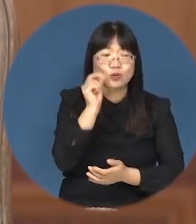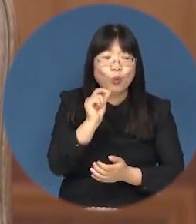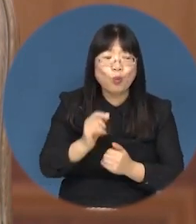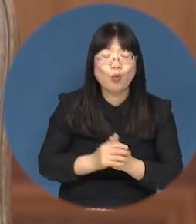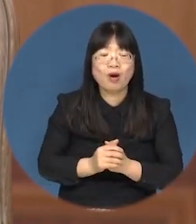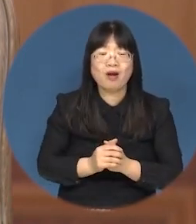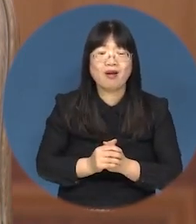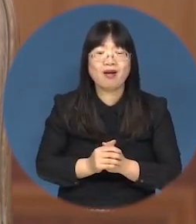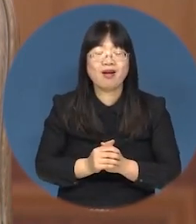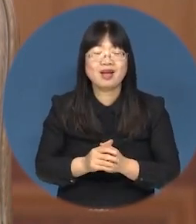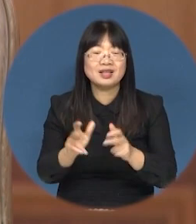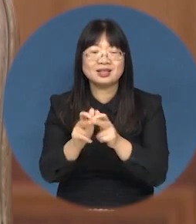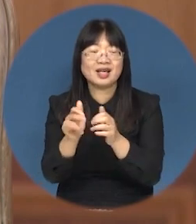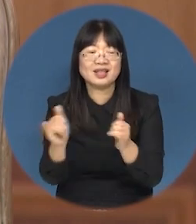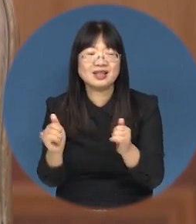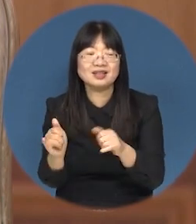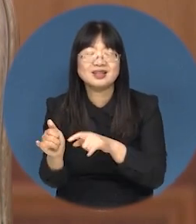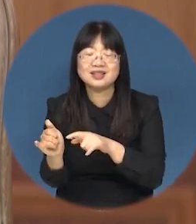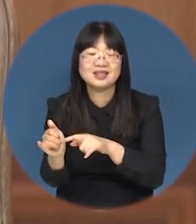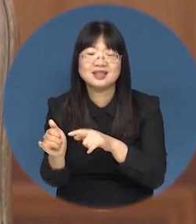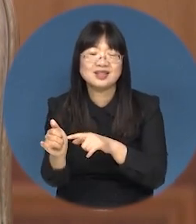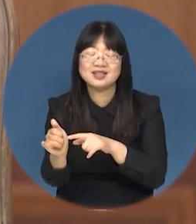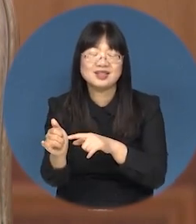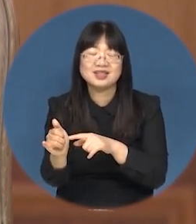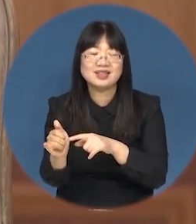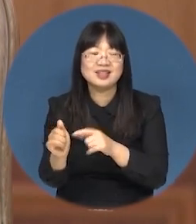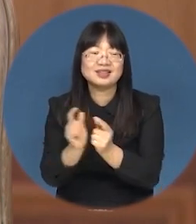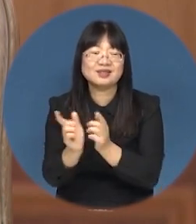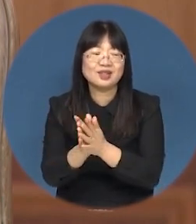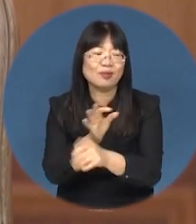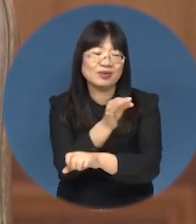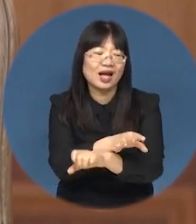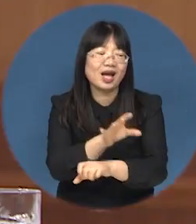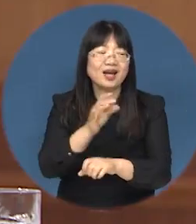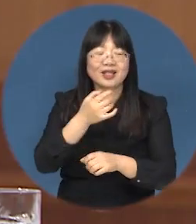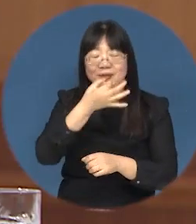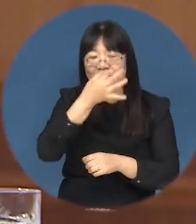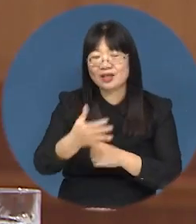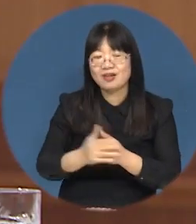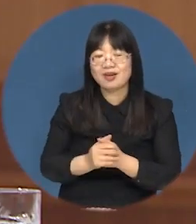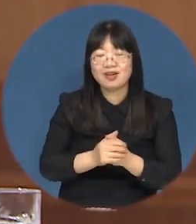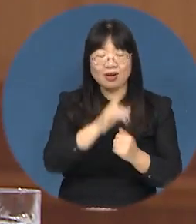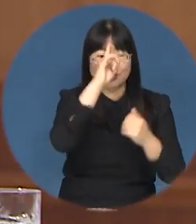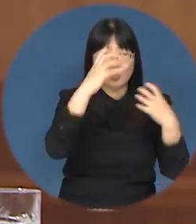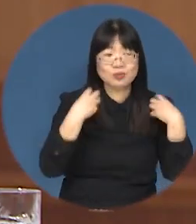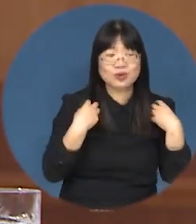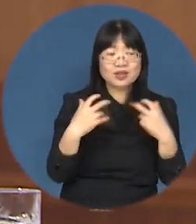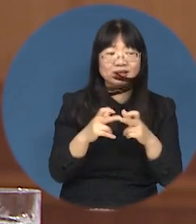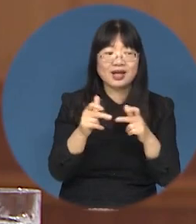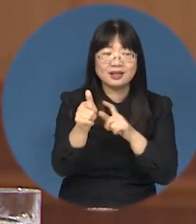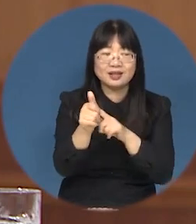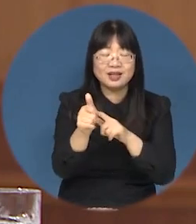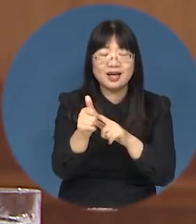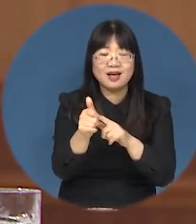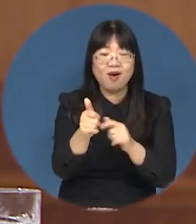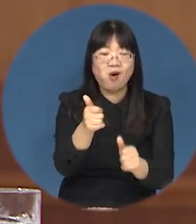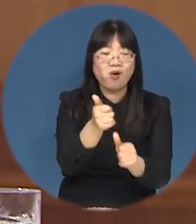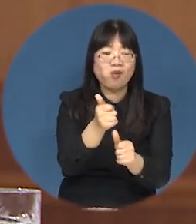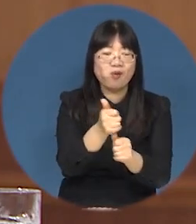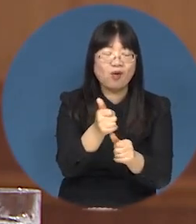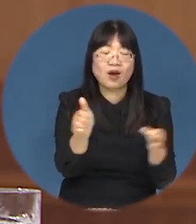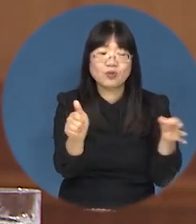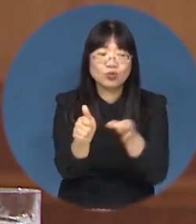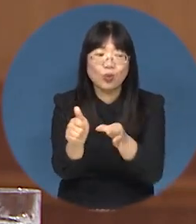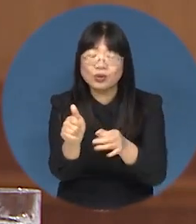이분들이 사실 또 의족을 하려고 하면은 좀 어려움을 많이 느끼죠. 그렇죠. 네. 정부가 장애인에 대한 의수적